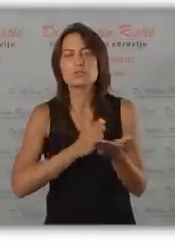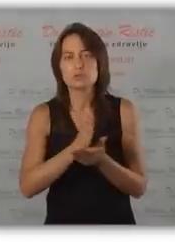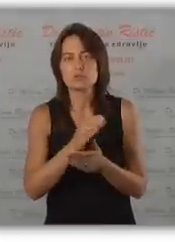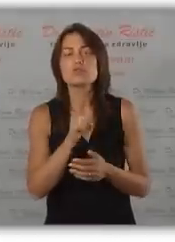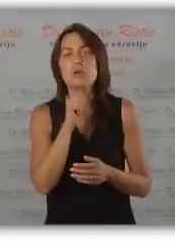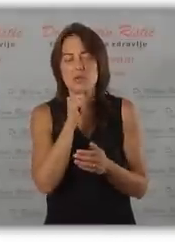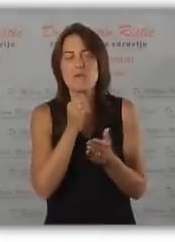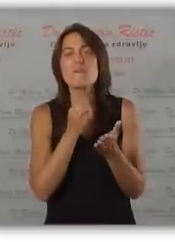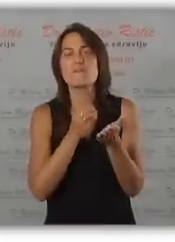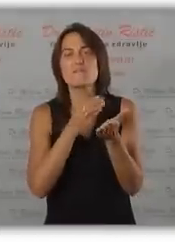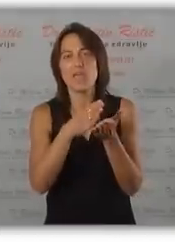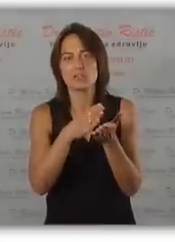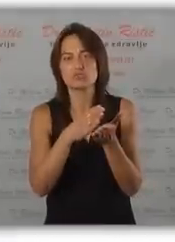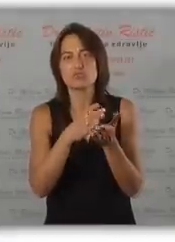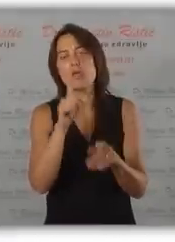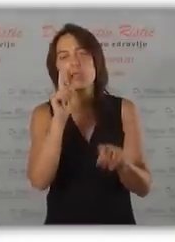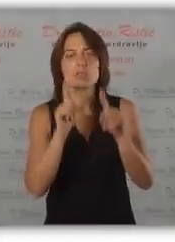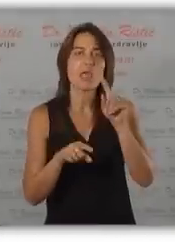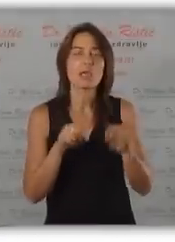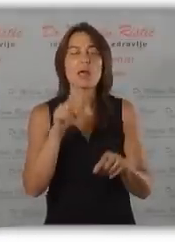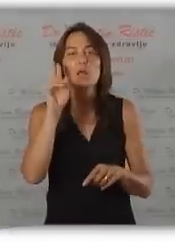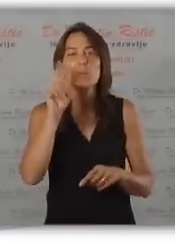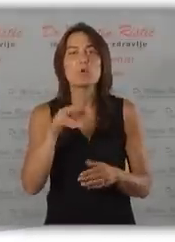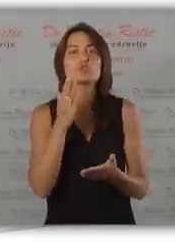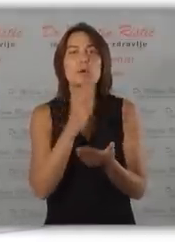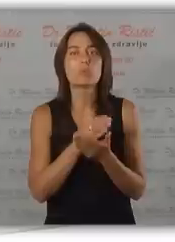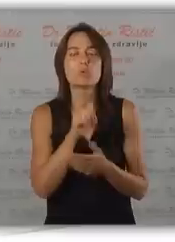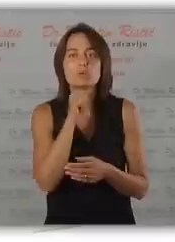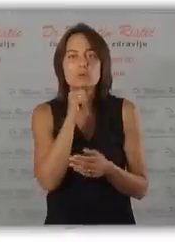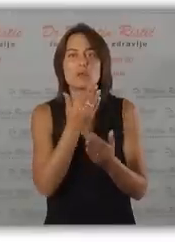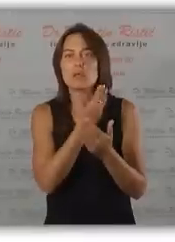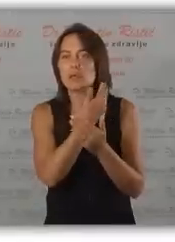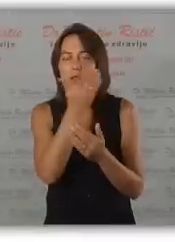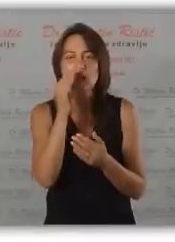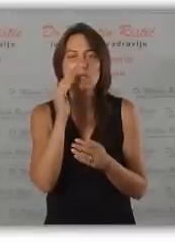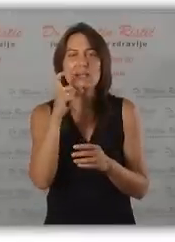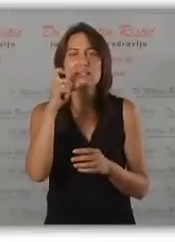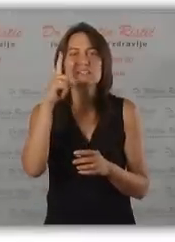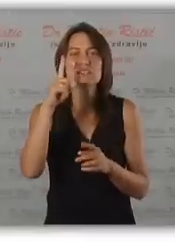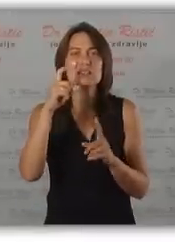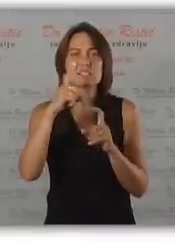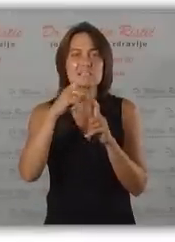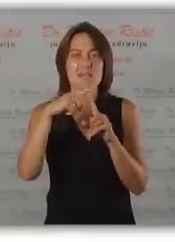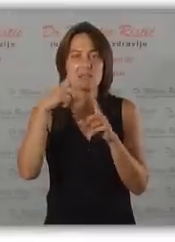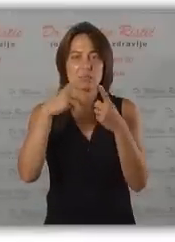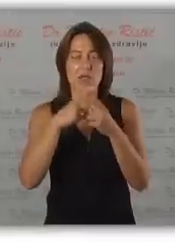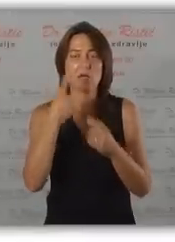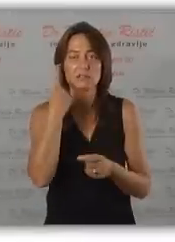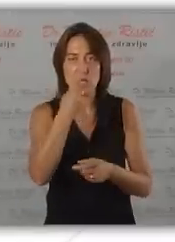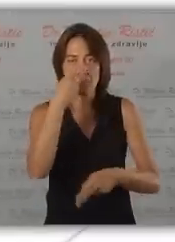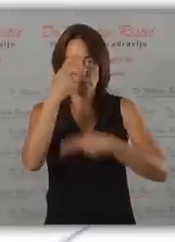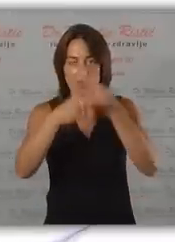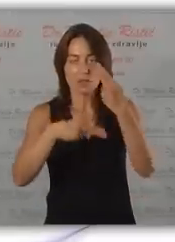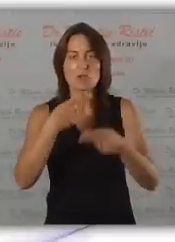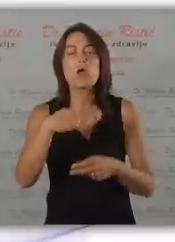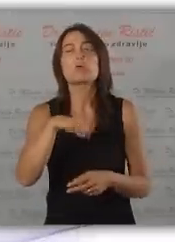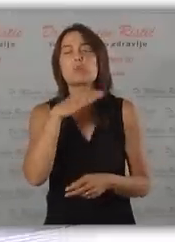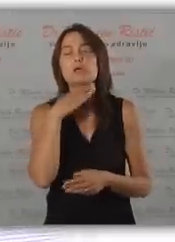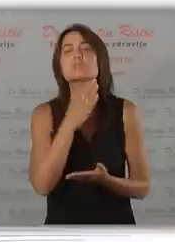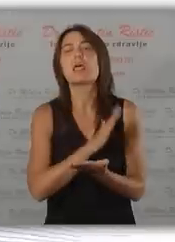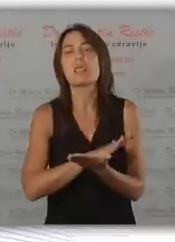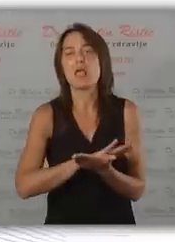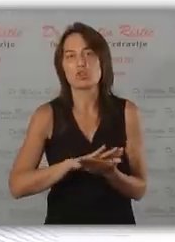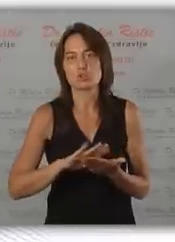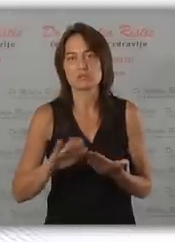zapuštenim slučajima je čak i većeg promera, a nekad može da pređe i u cističnu formu. Sama intervencija